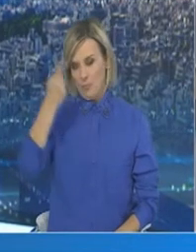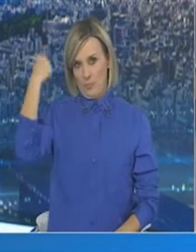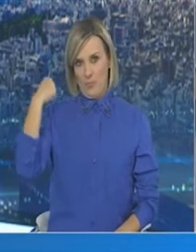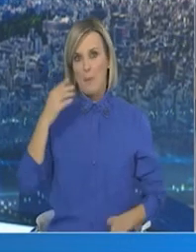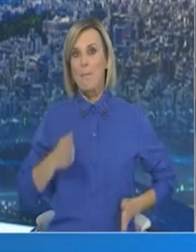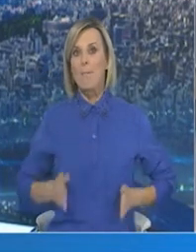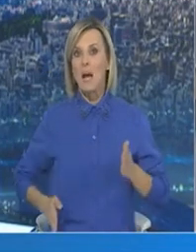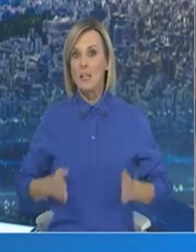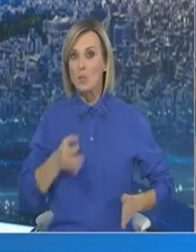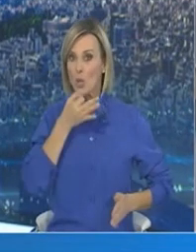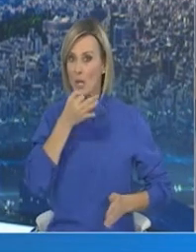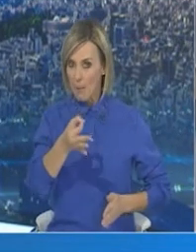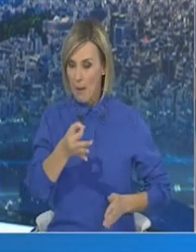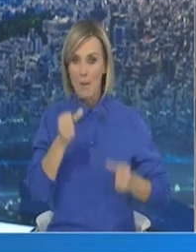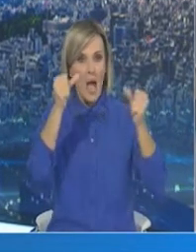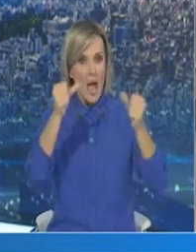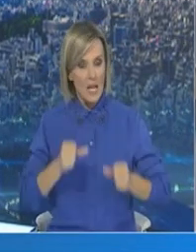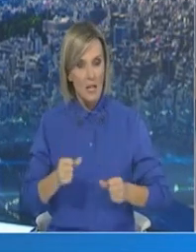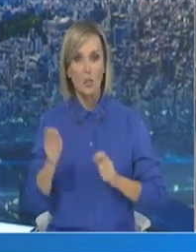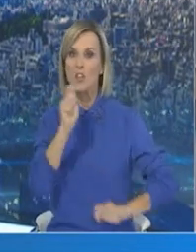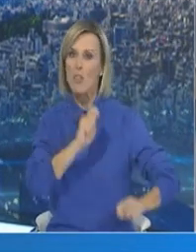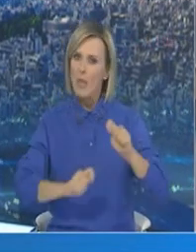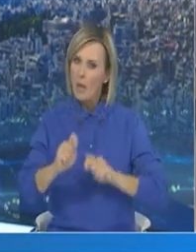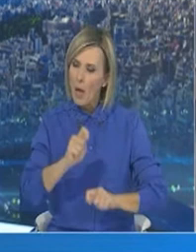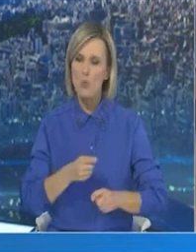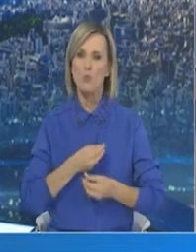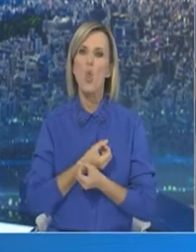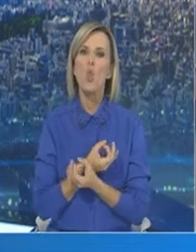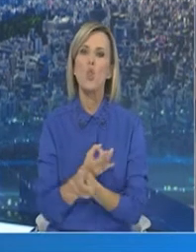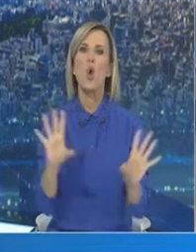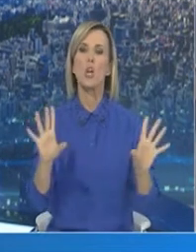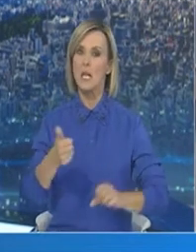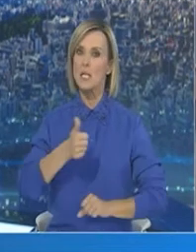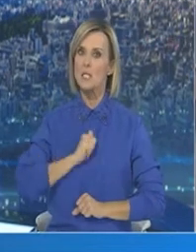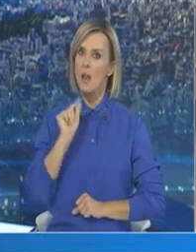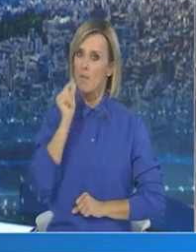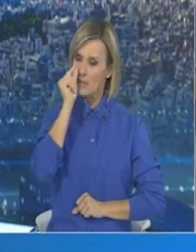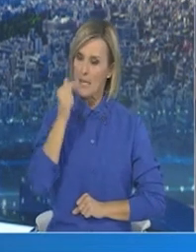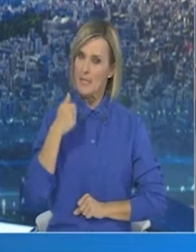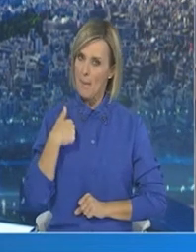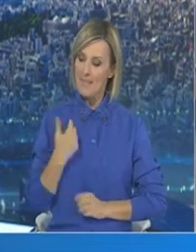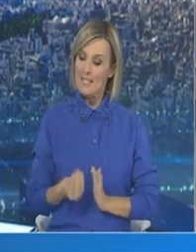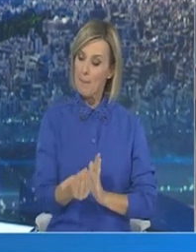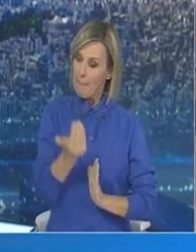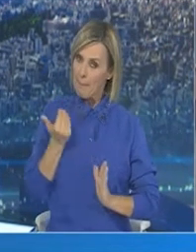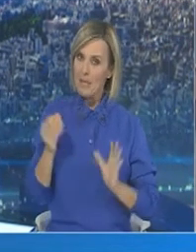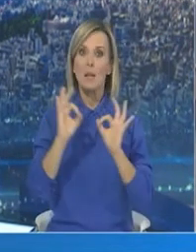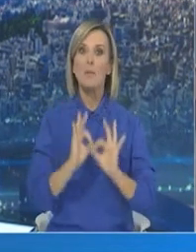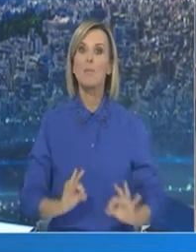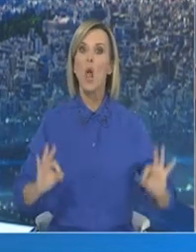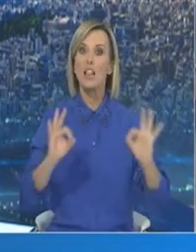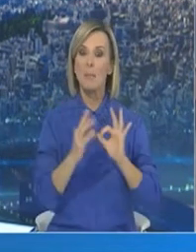Μάρτιο την έναρξη της δράσης αυτής, η οποία ξεκίνησε αρχές Απριλίου, είχαμε προγραμματίσει τη διάρκειά της σε